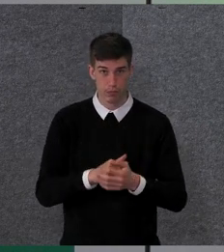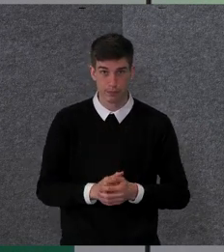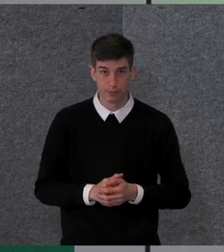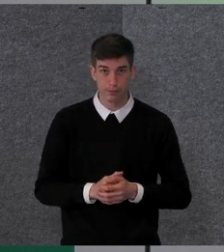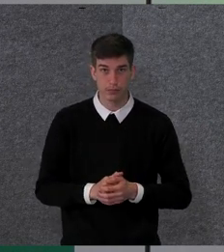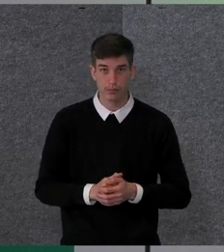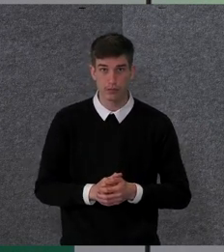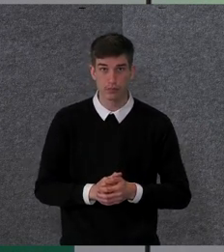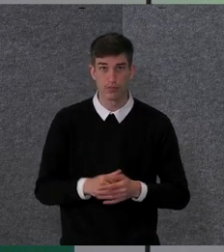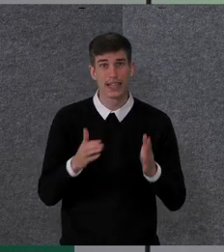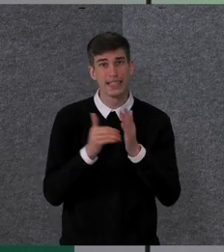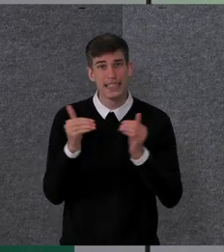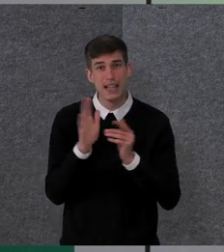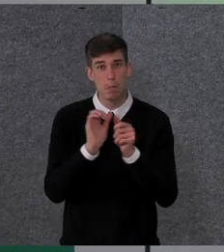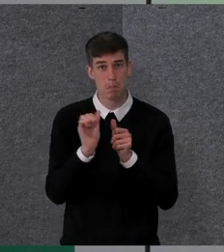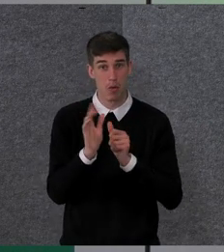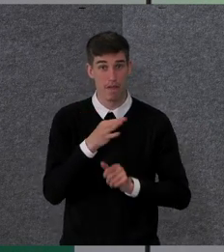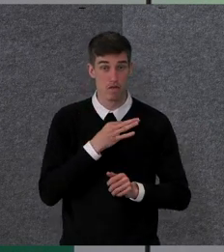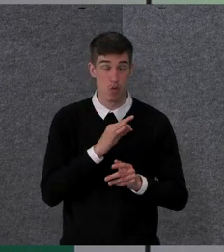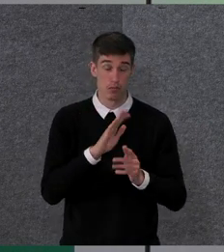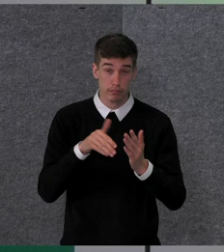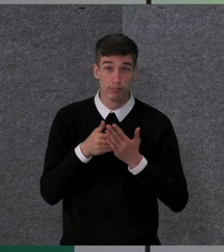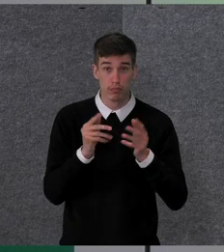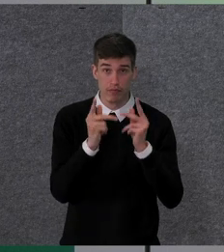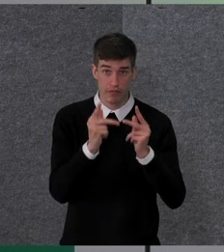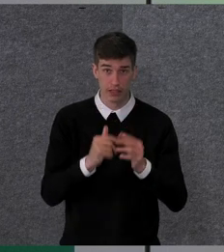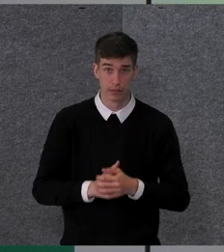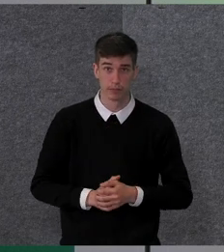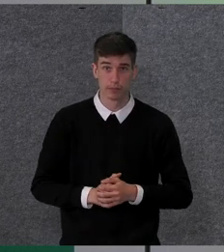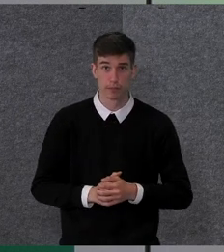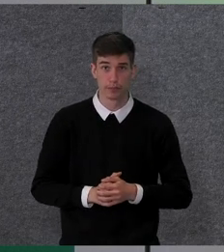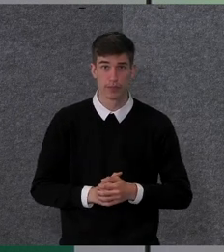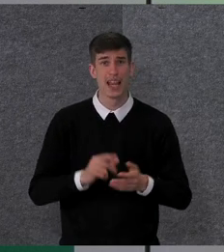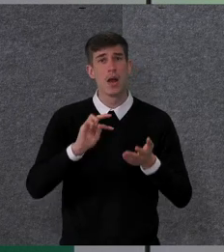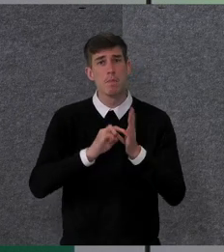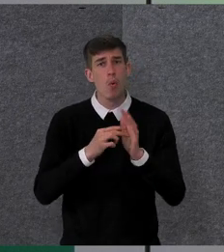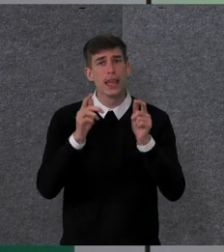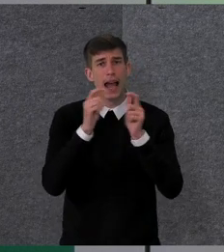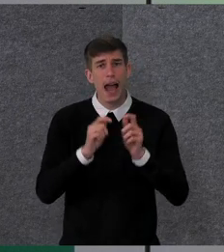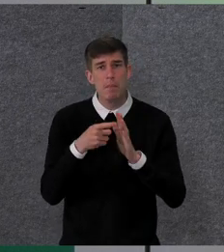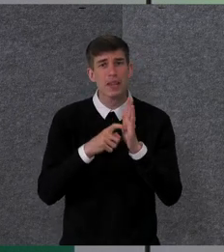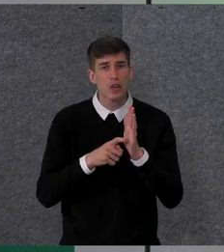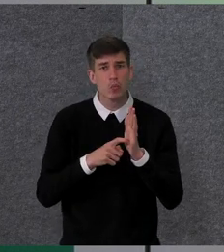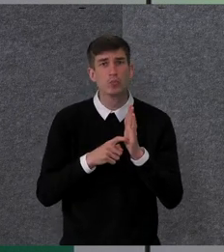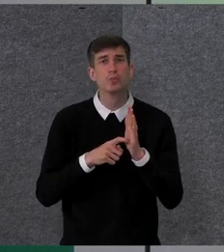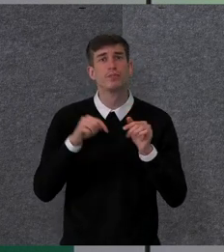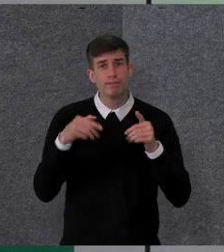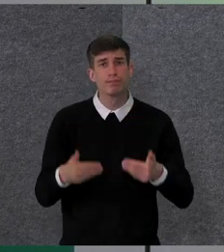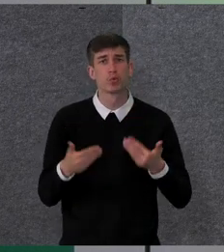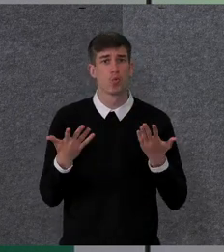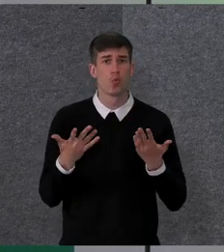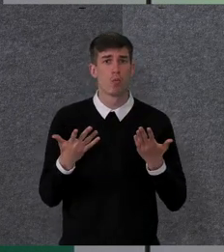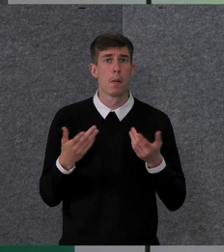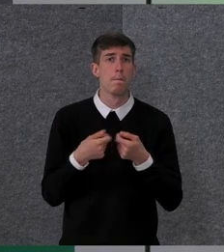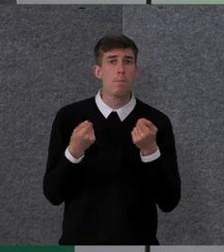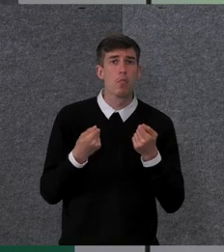das Gebot für uns alle zu sein. Denn dies alles geschieht unter politischen Rahmenbedingungen auf Bundesebene, die in den vergangenen